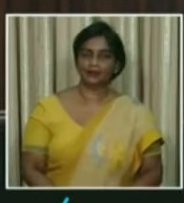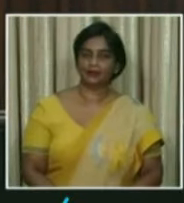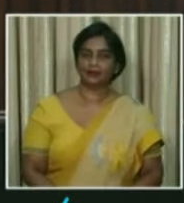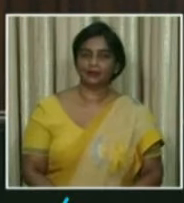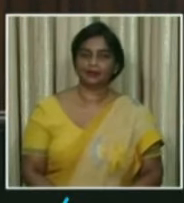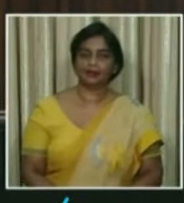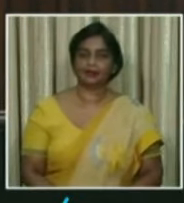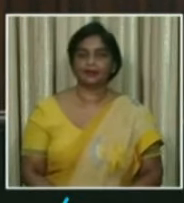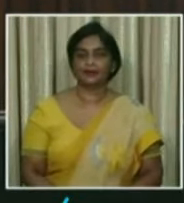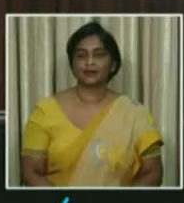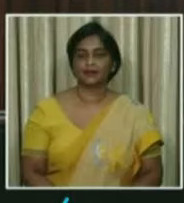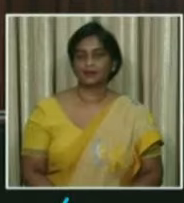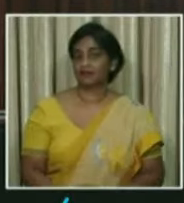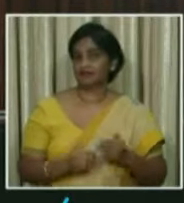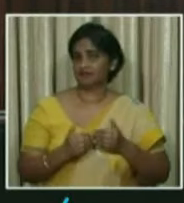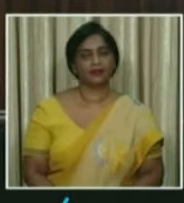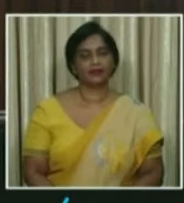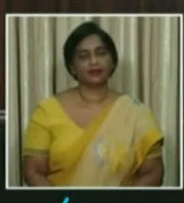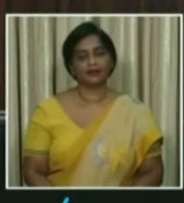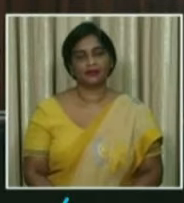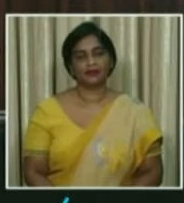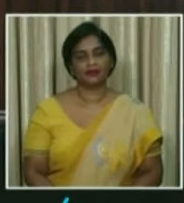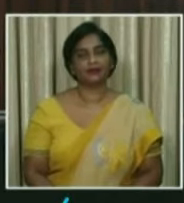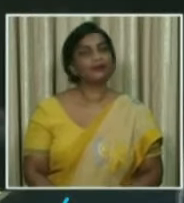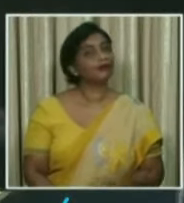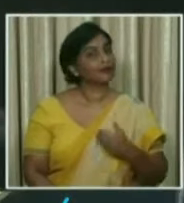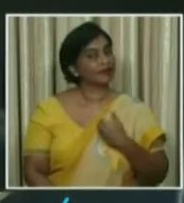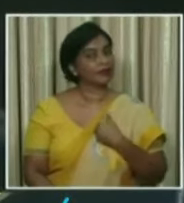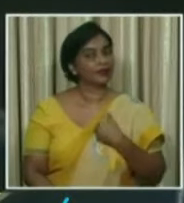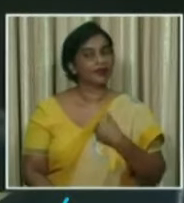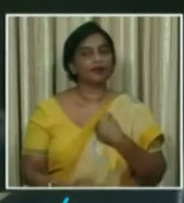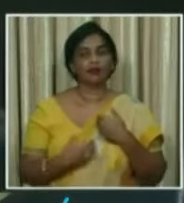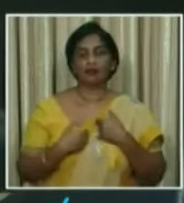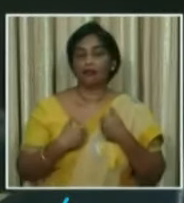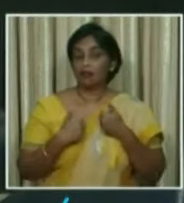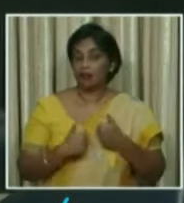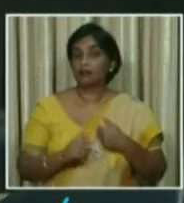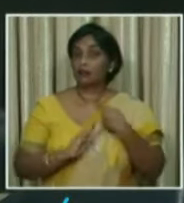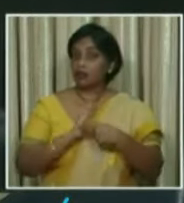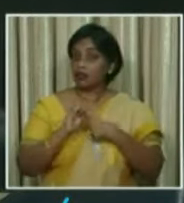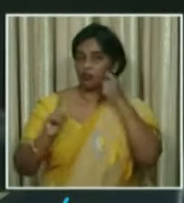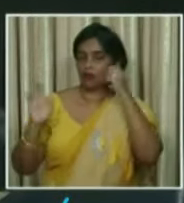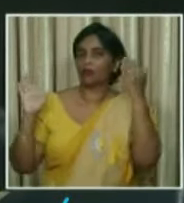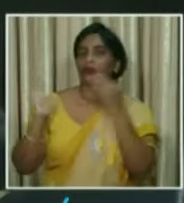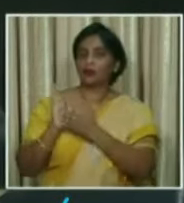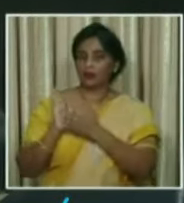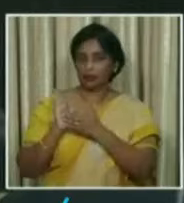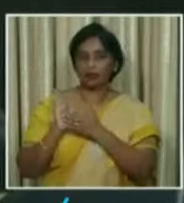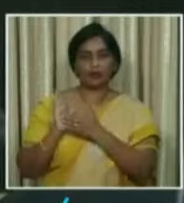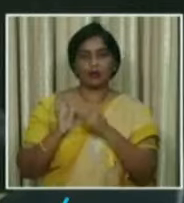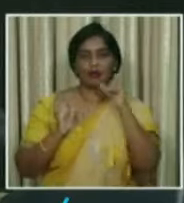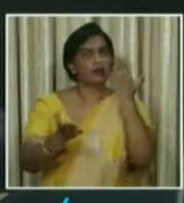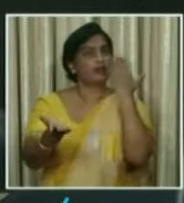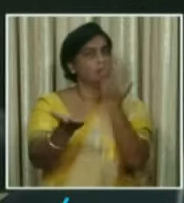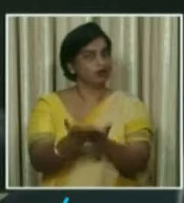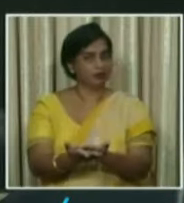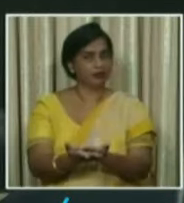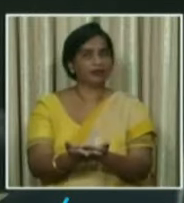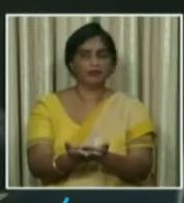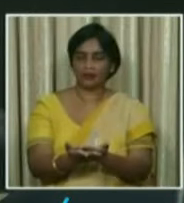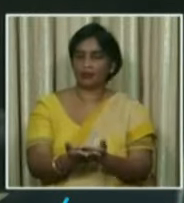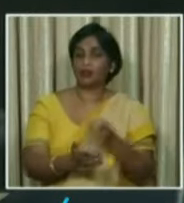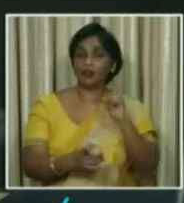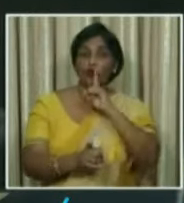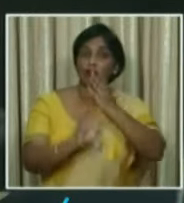හර්ෂා, now don't go in for the debate now. අපිකත් අපේ සාධාරණත්වය තියෙන මේ රටේ මිනිස්සු ගැන කැසිනෝ කාර්යය ගැන නෙමෙයි මේ කියන්නේ.